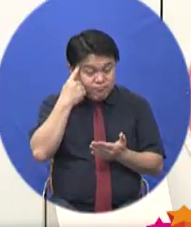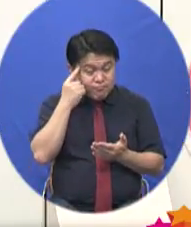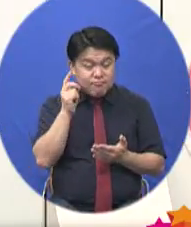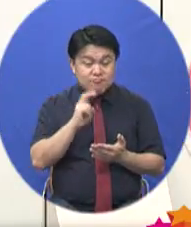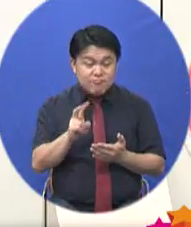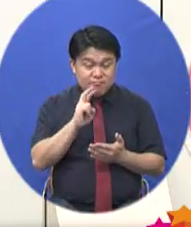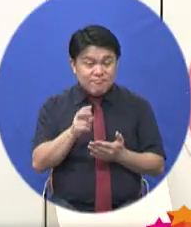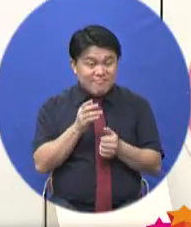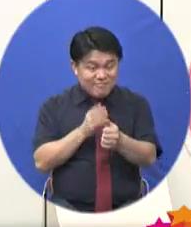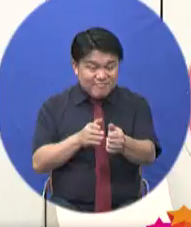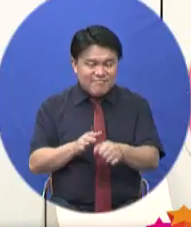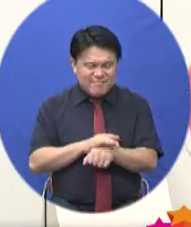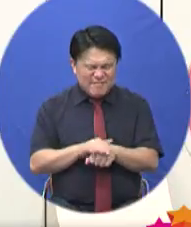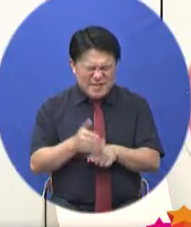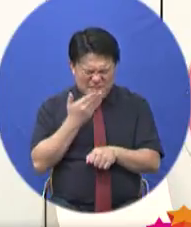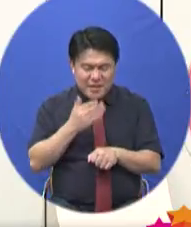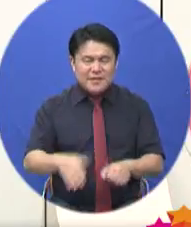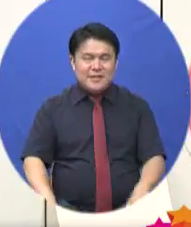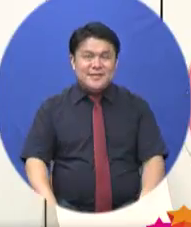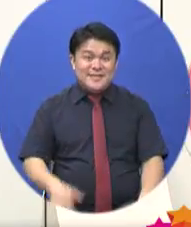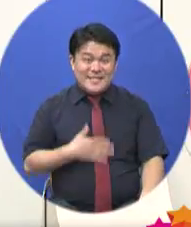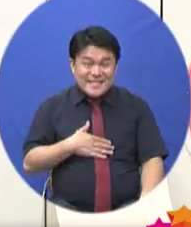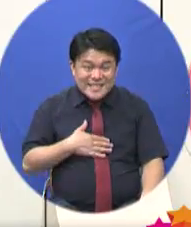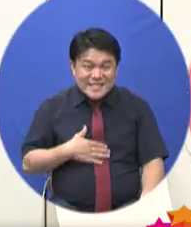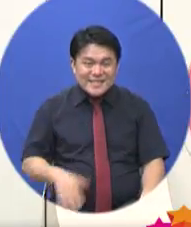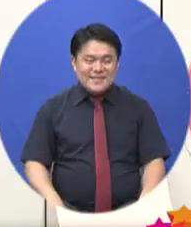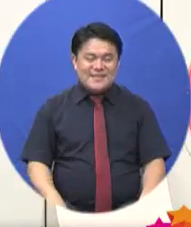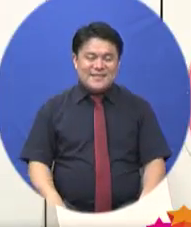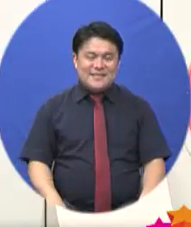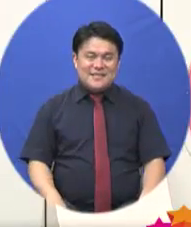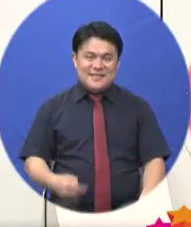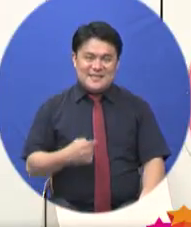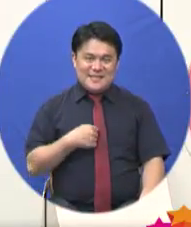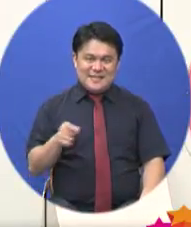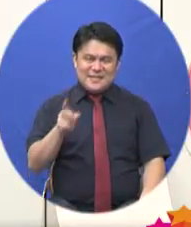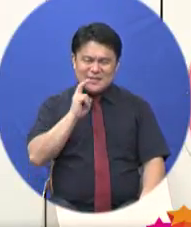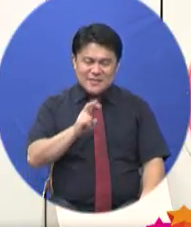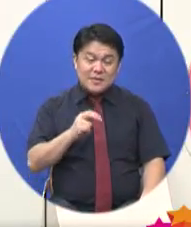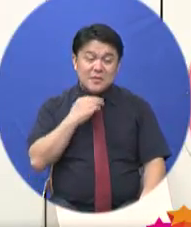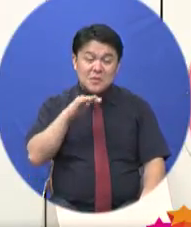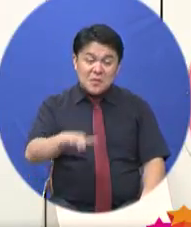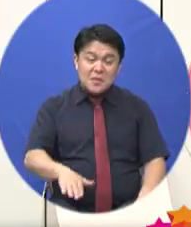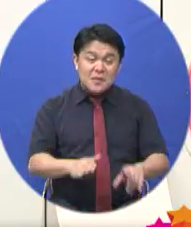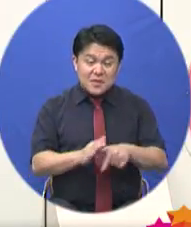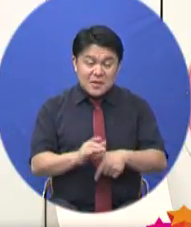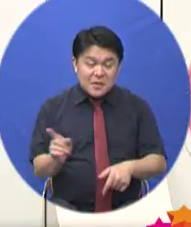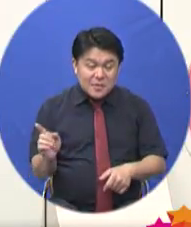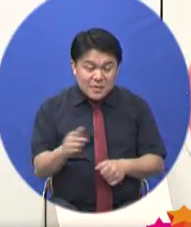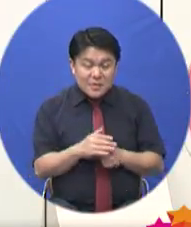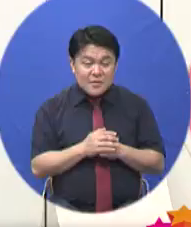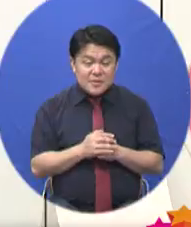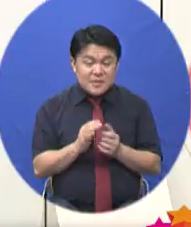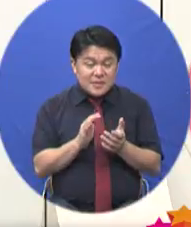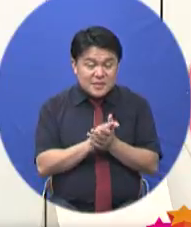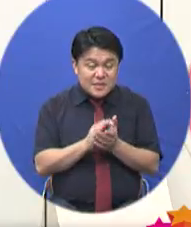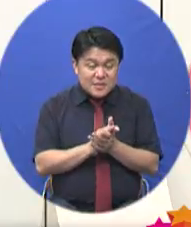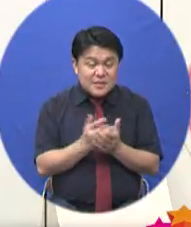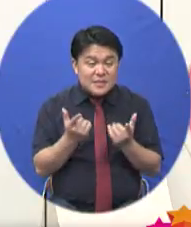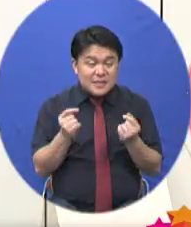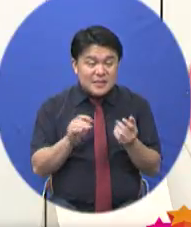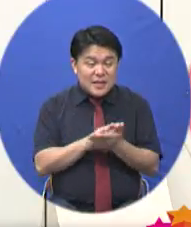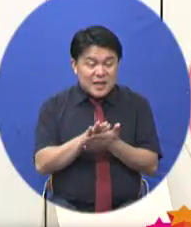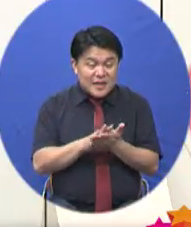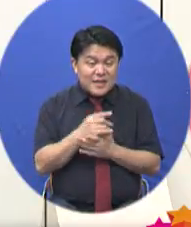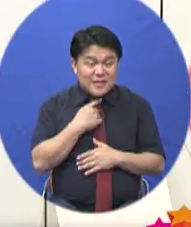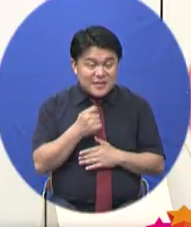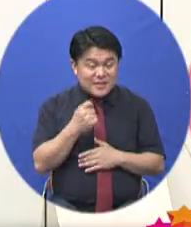생각하시고 부르시면 잘 될 겁니다. 네, 제가 이 노래를 어렸을 때 친구들하고 많이 부르고